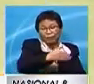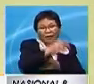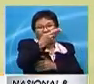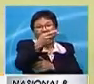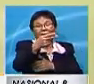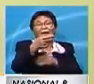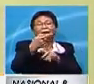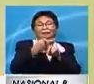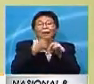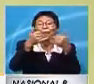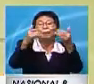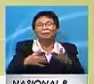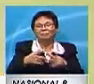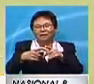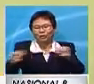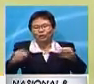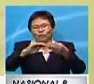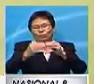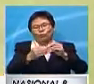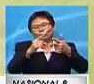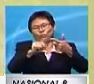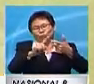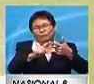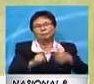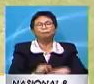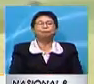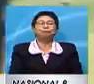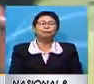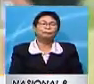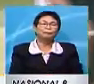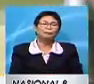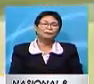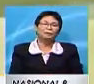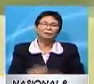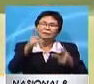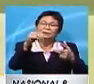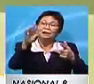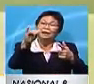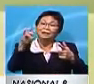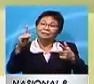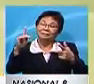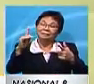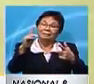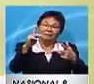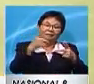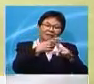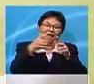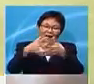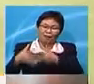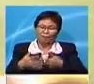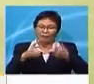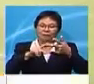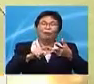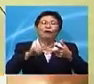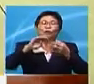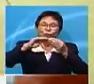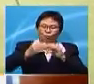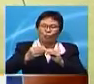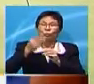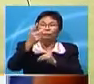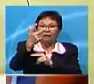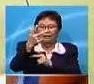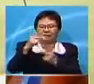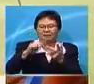matsuyama dari jepun di tempat kedua manakala DK fua dari Amerika Syarikat berkongsi tempat